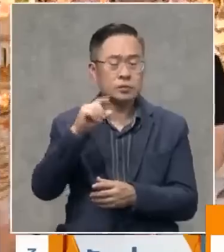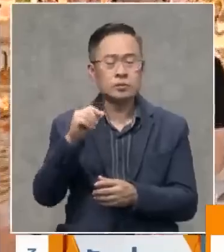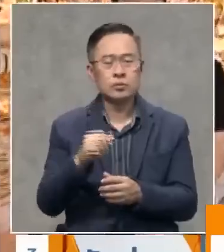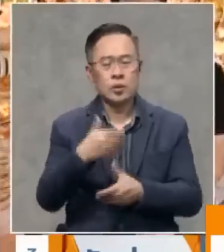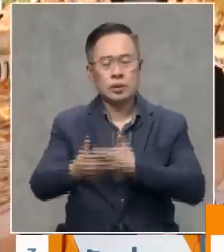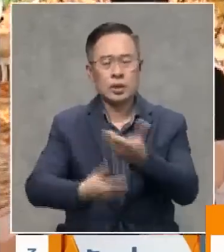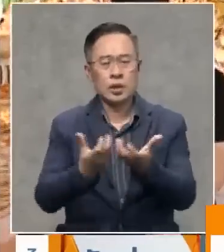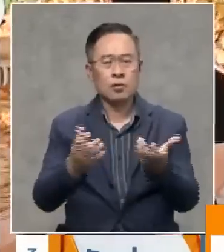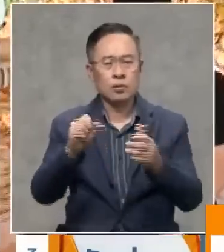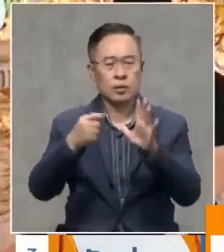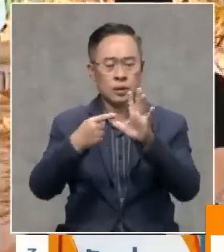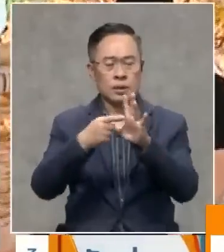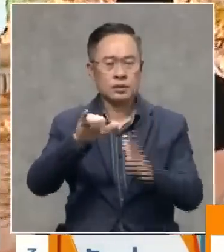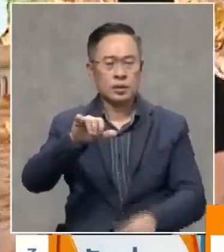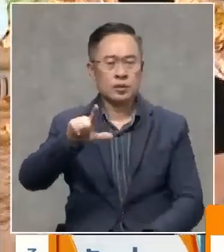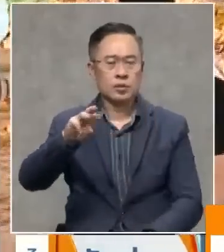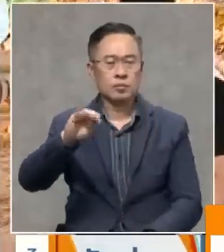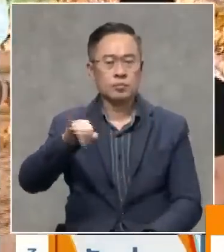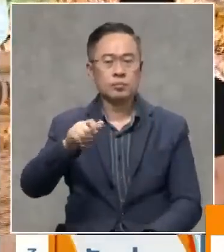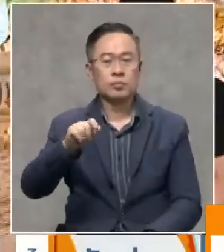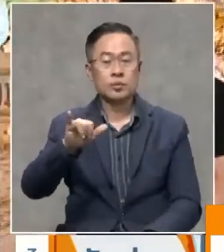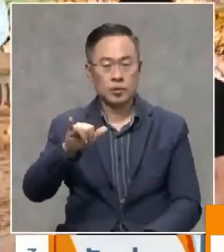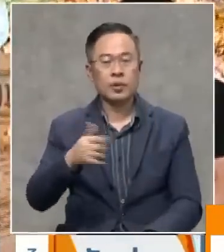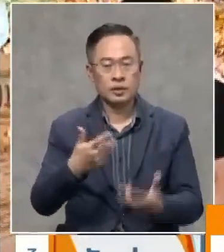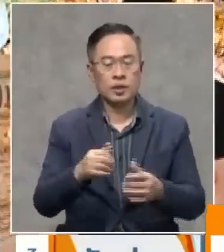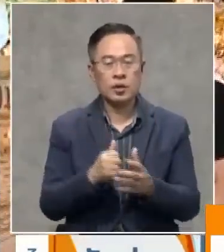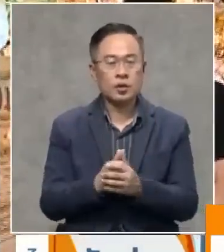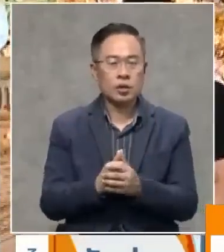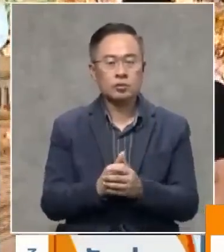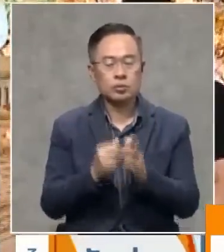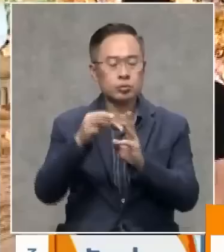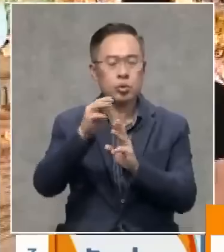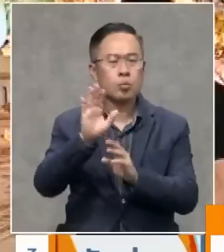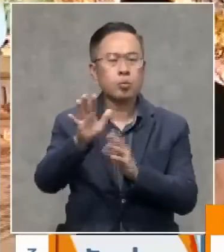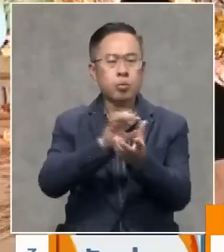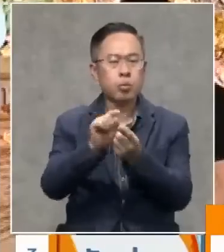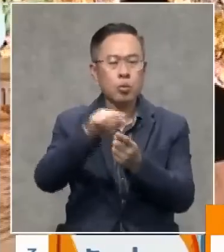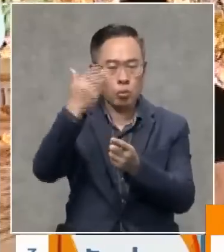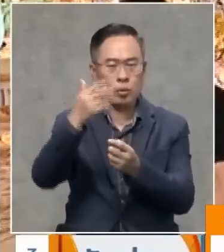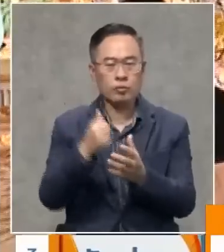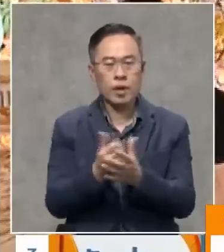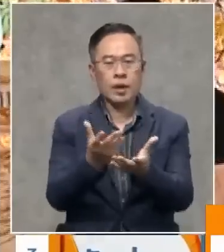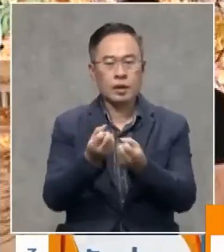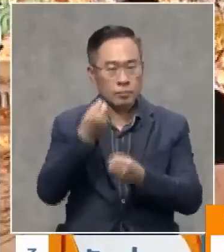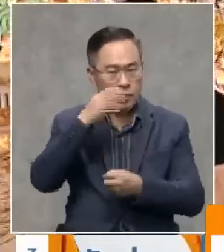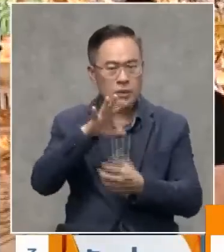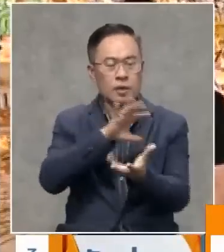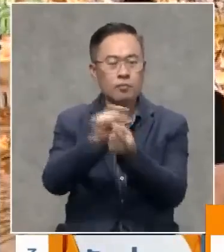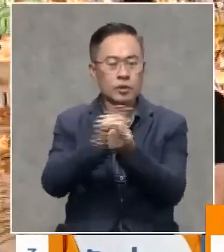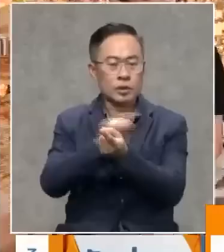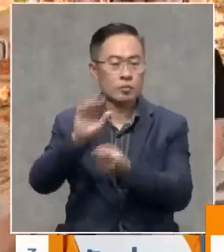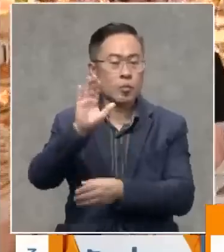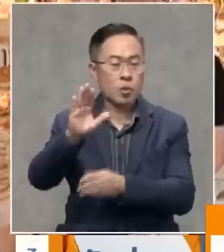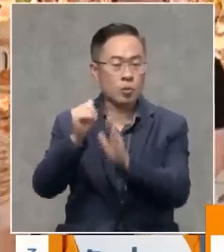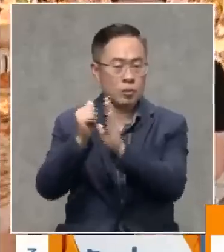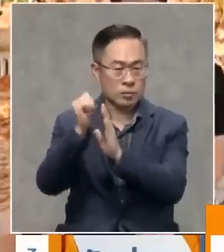พื่อทำการจุดธูปบอกกล่าวเจ้าที่เจ้าทางสิ่งศักดิ์สิทธิ์ให้ต้อนรับน้องดอมกลับสู่มาตุภูมิก็เป็นไปตามประเพณีตามความเชื่อของ